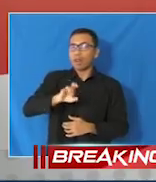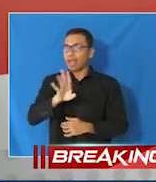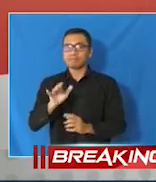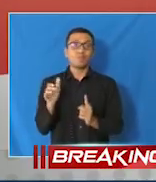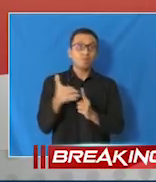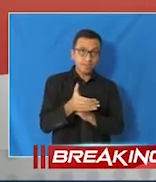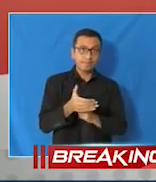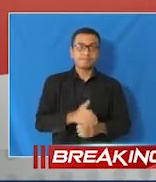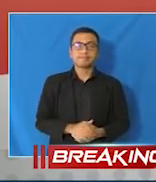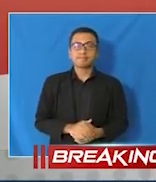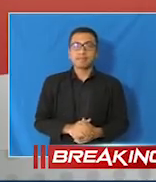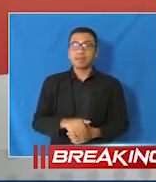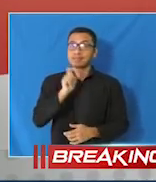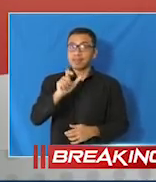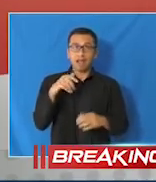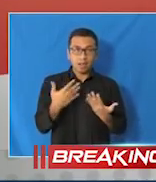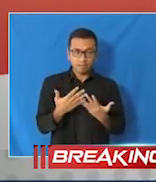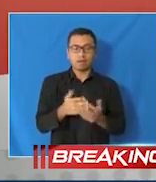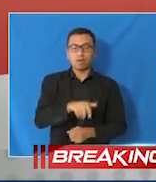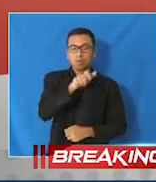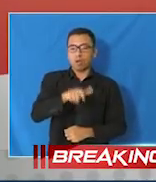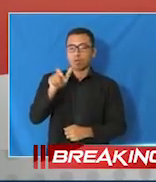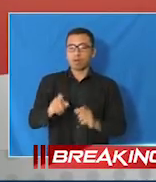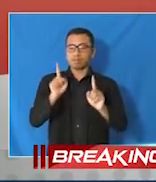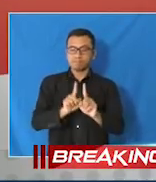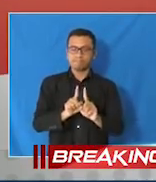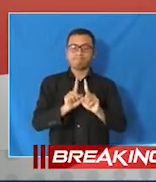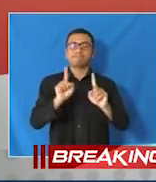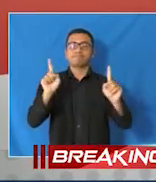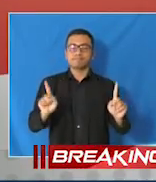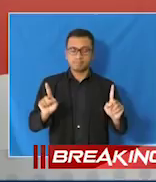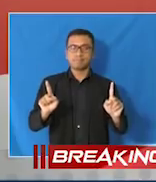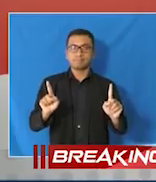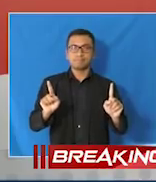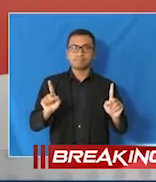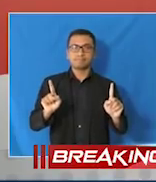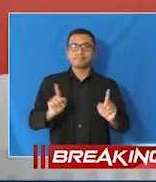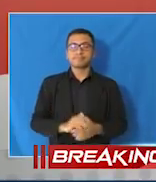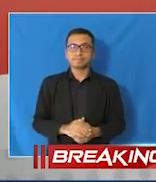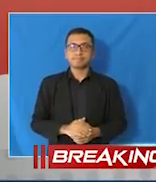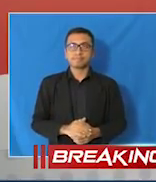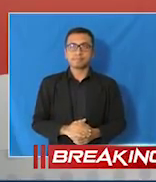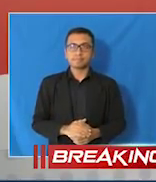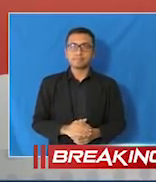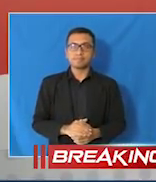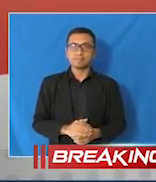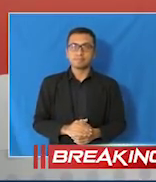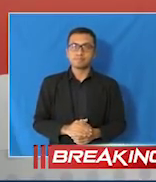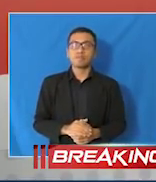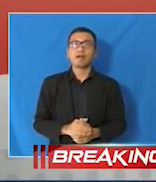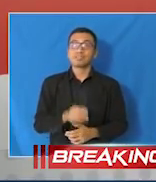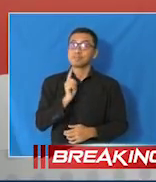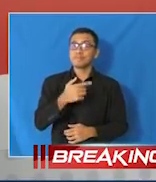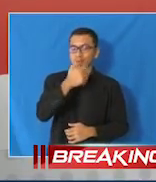dengan cara menjaga jarak ini kita pahami Tidak semua orang memiliki daya